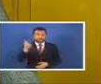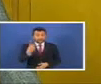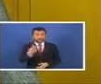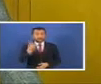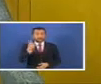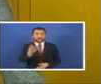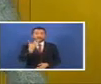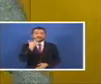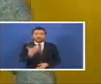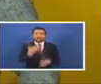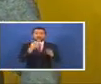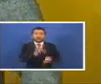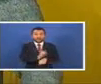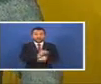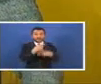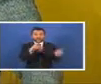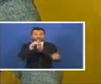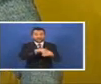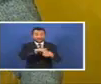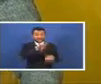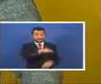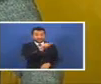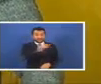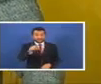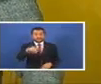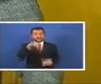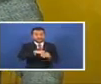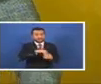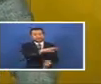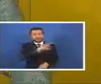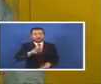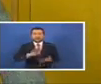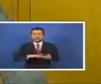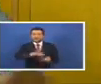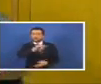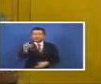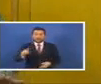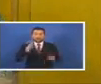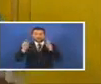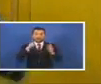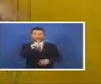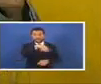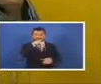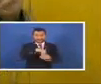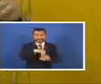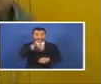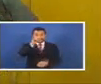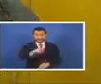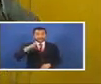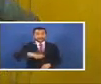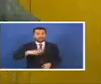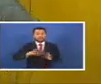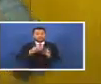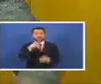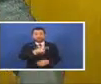Defaatle her çıkan milletvekili arkadaşımız, seçilmiş her arkadaşımız mahkemelerden ilk talebi